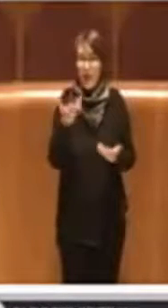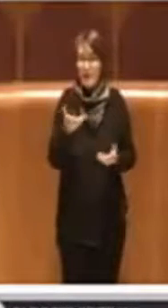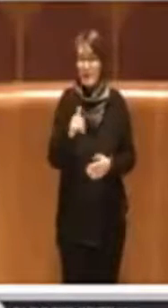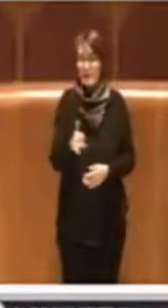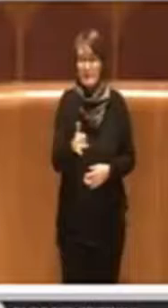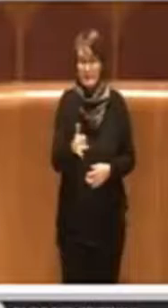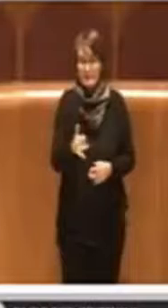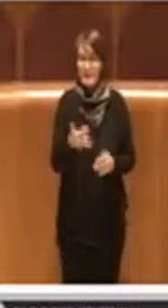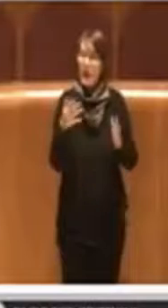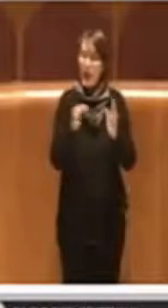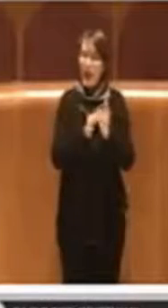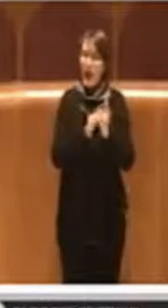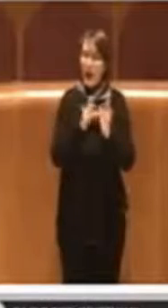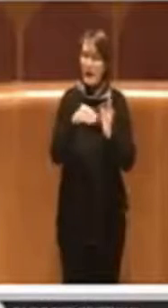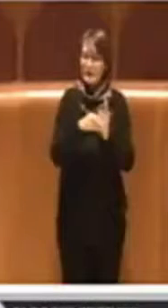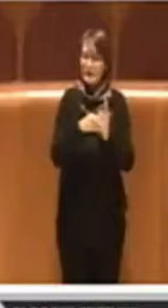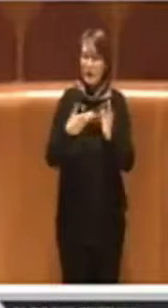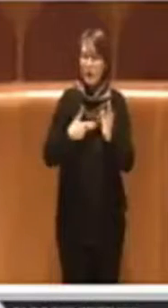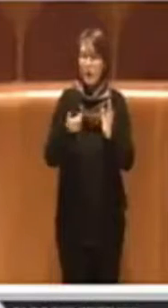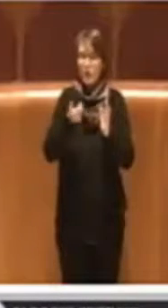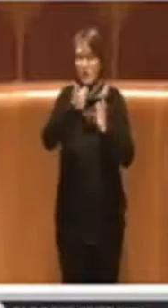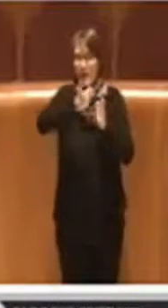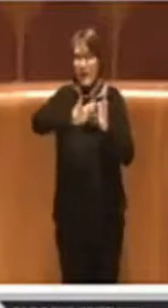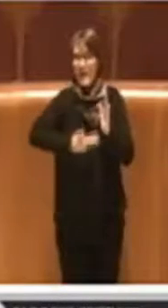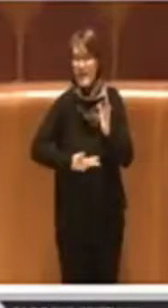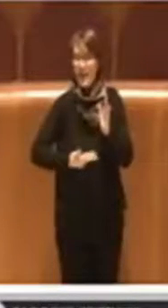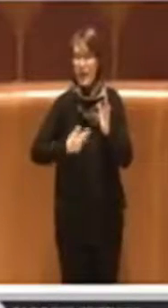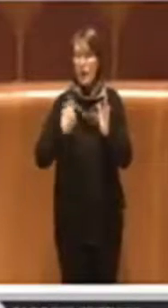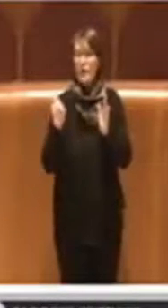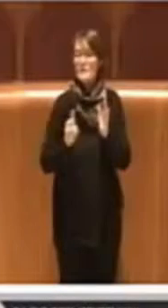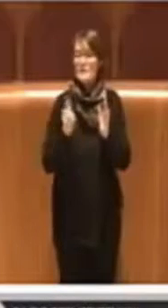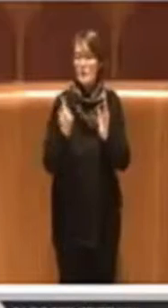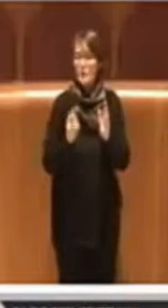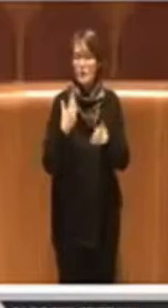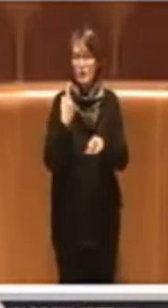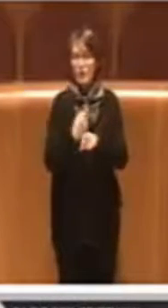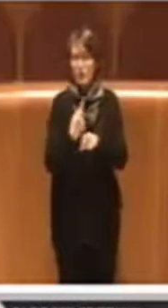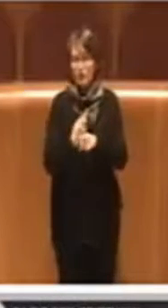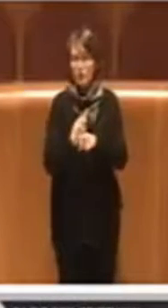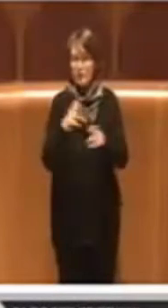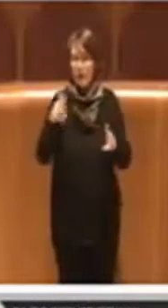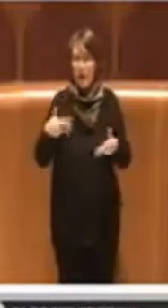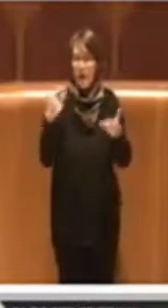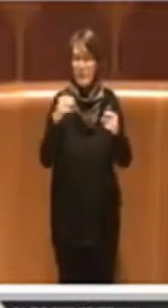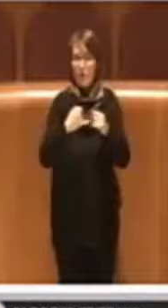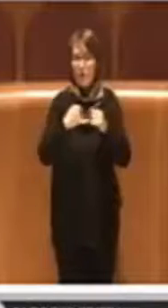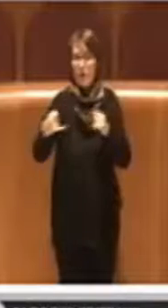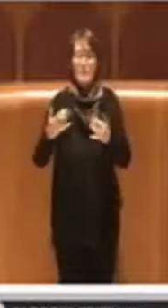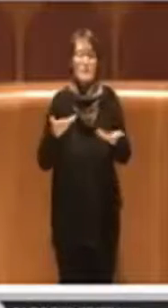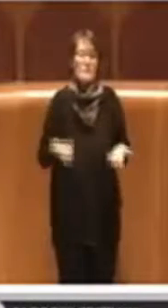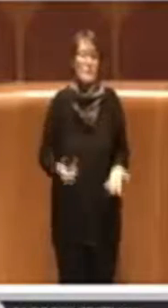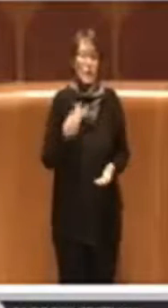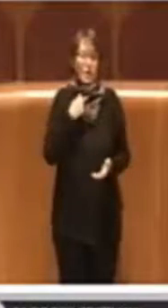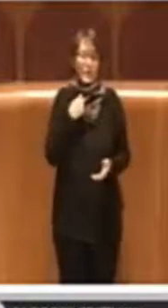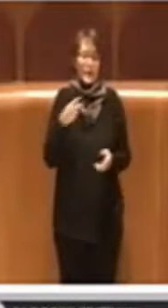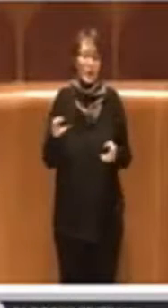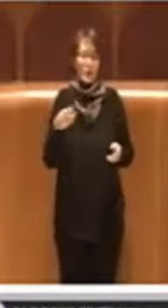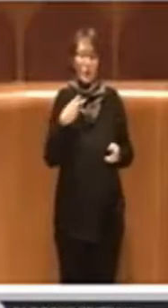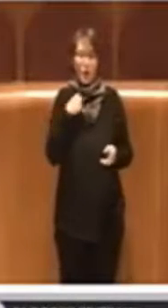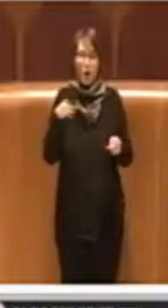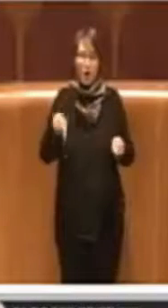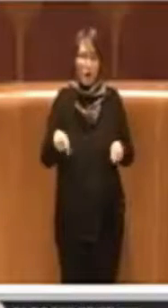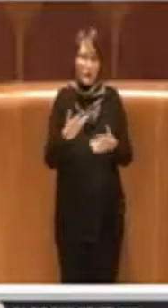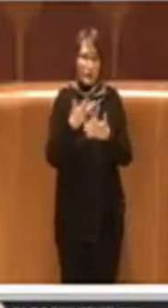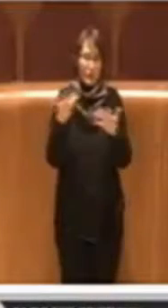dice i casi in cui deve essere utilizzata, ovviamente salvo il periodo Covid dove siamo ovviamente obbligati, e